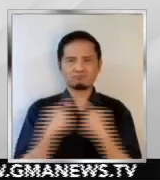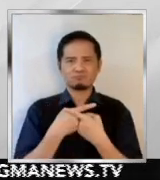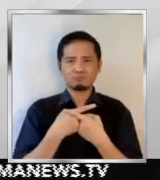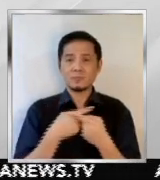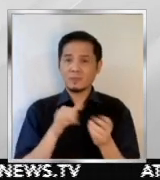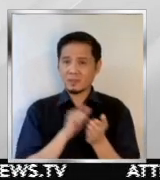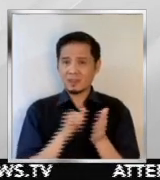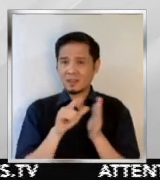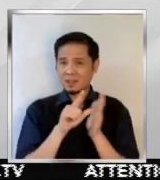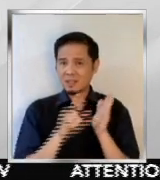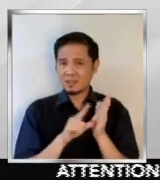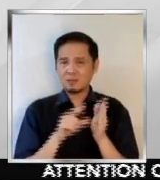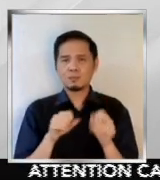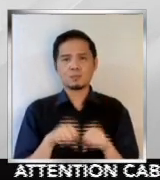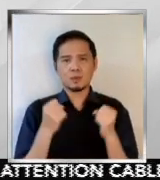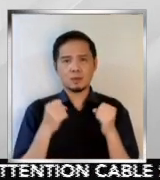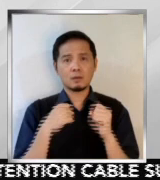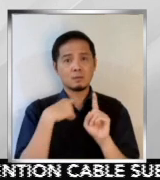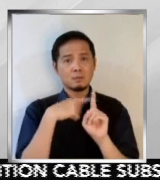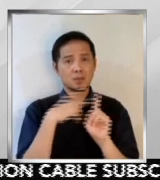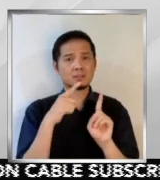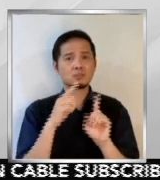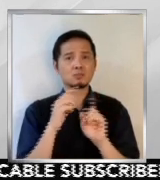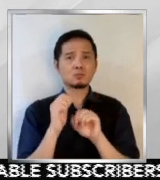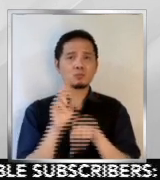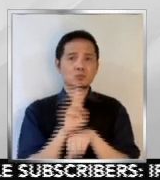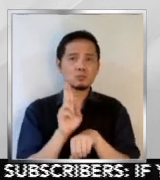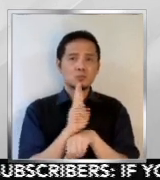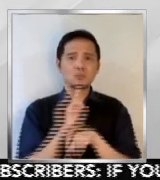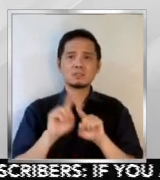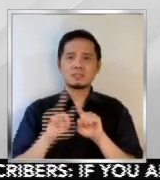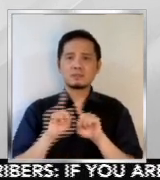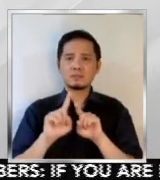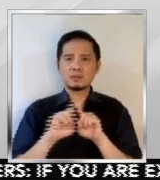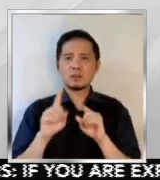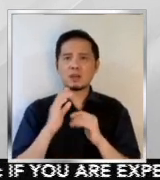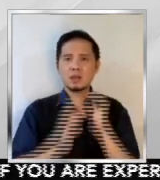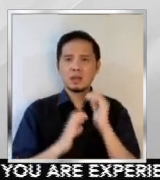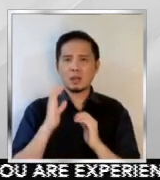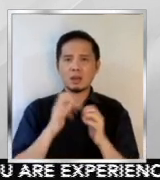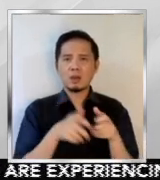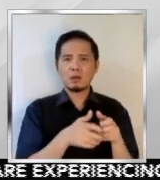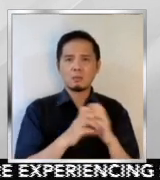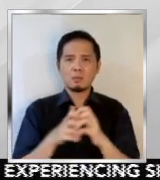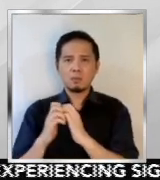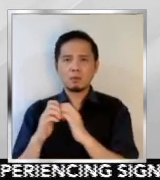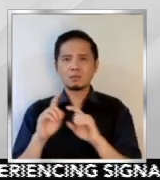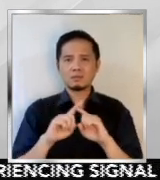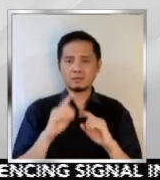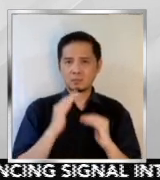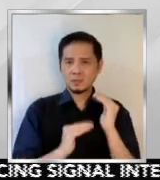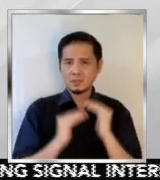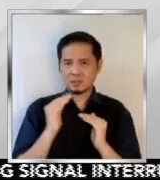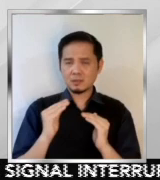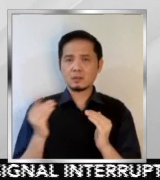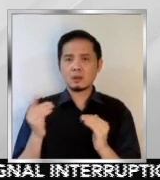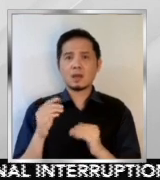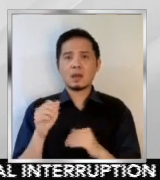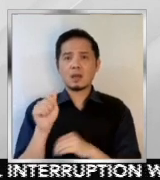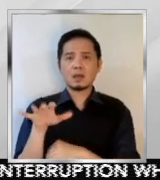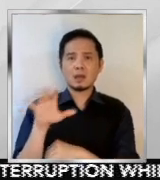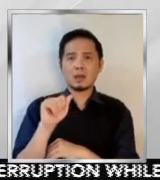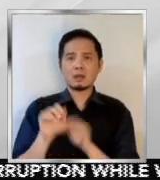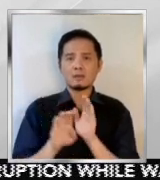ang pagpapatayo ng mga pasilidad sa New Clark City. Suportado raw ito ng Asian Development Bank at may basbas ng Office of the Government